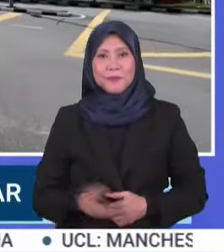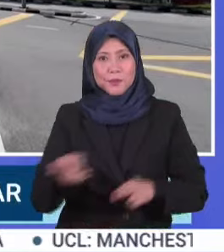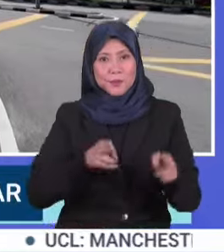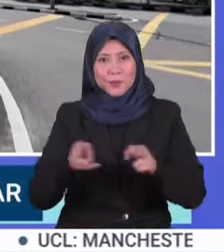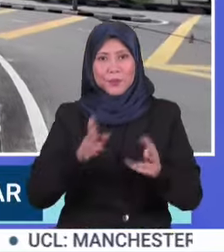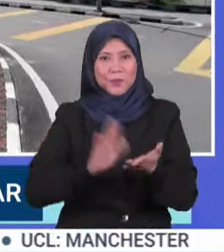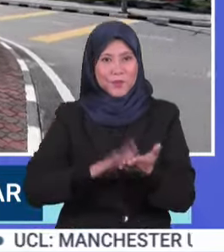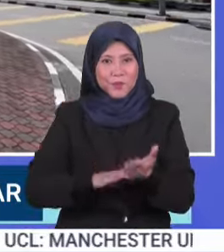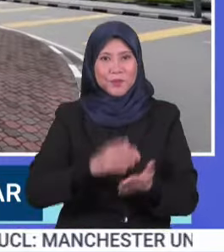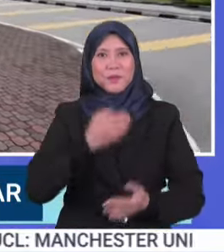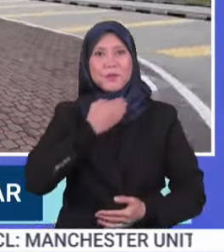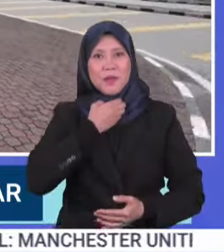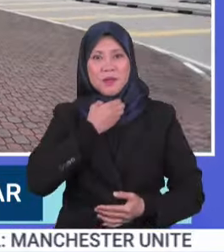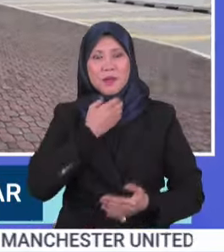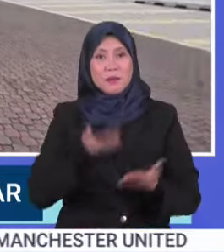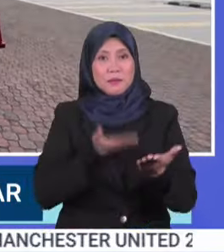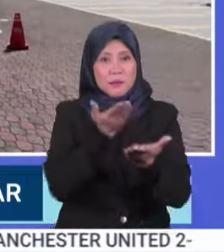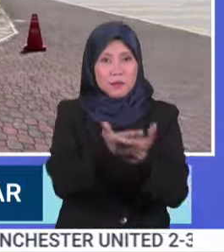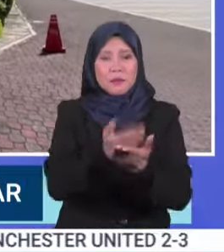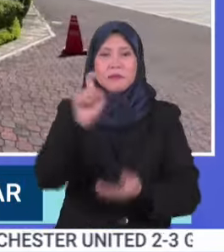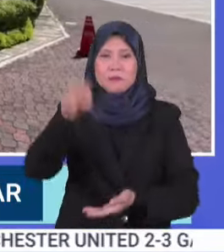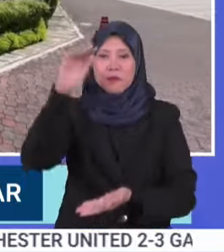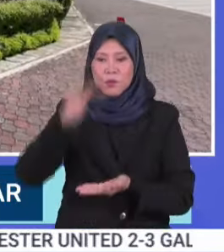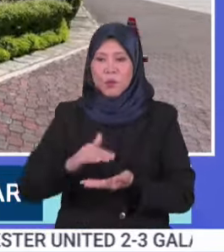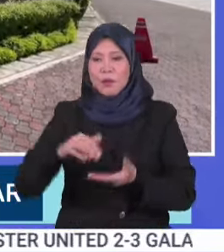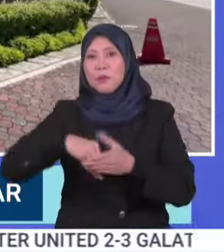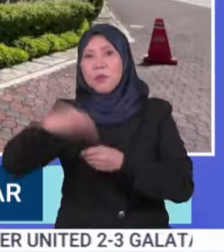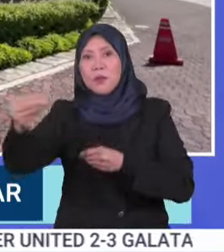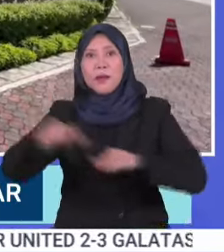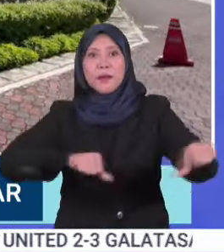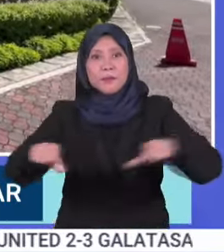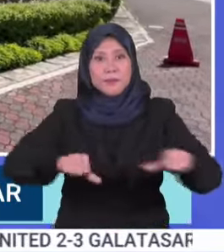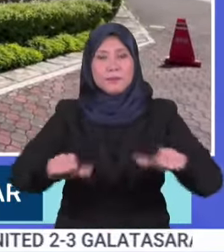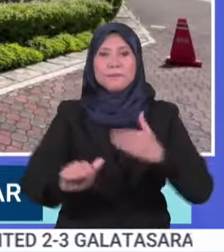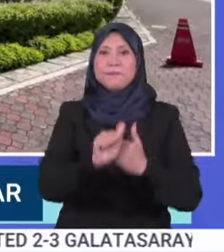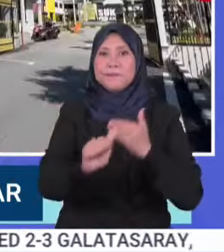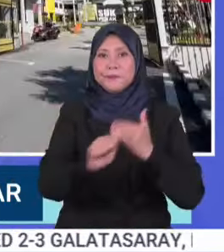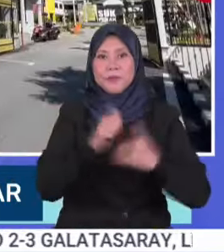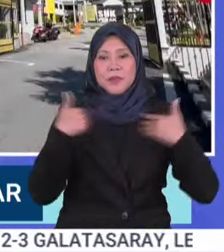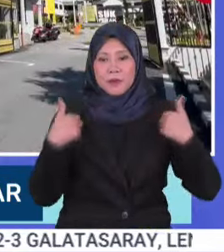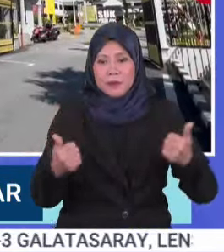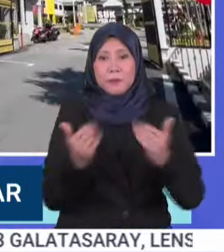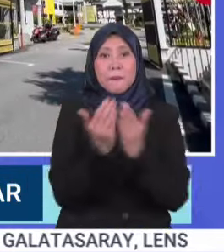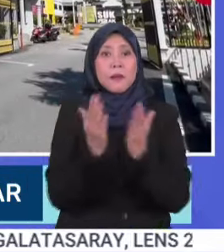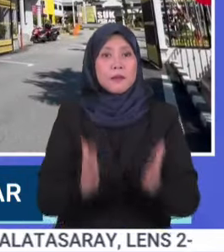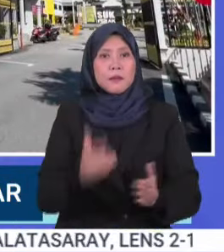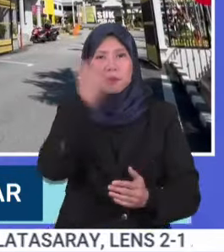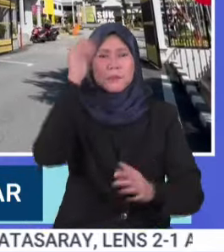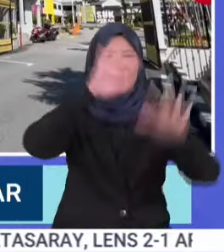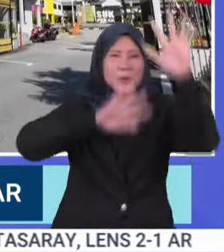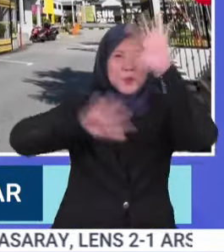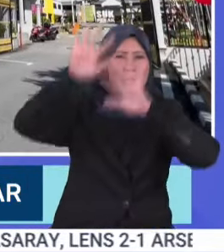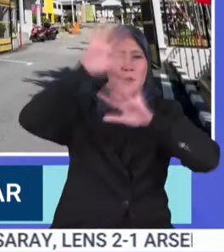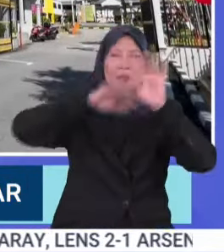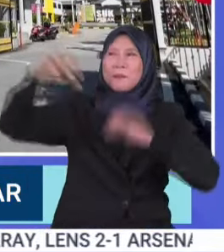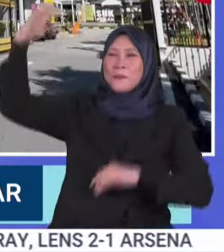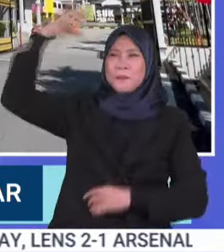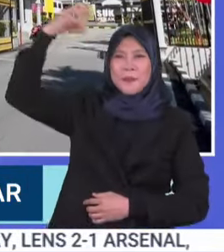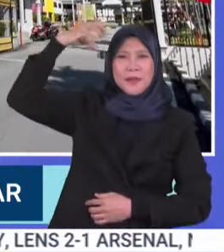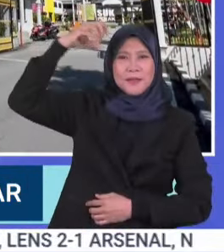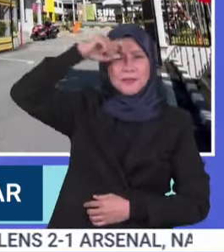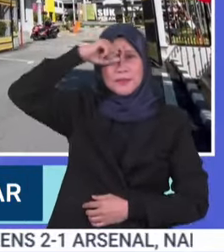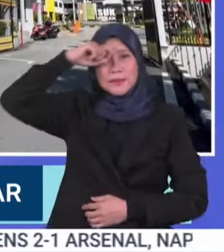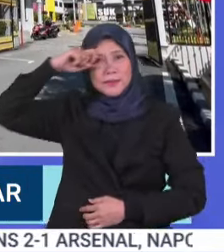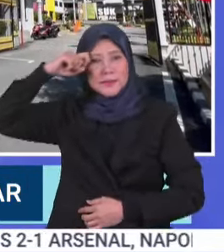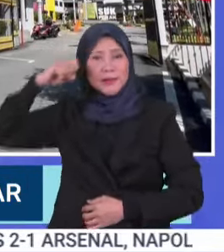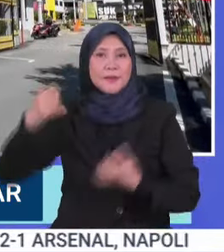Pengurusan sekolah di Perak disaran kurangkan aktiviti luar bagi mengelakkan risiko kesihatan pelajar akibat jerbuh dan cuaca panas.